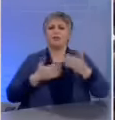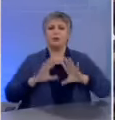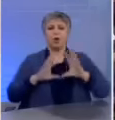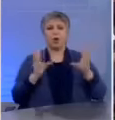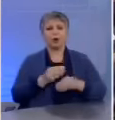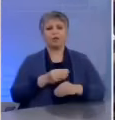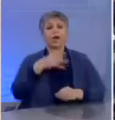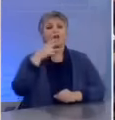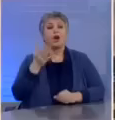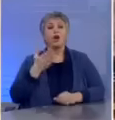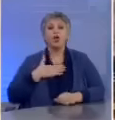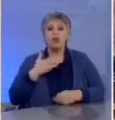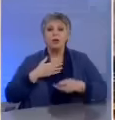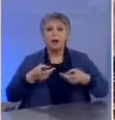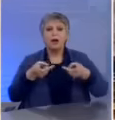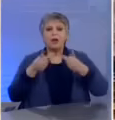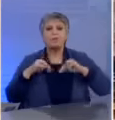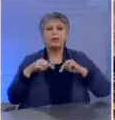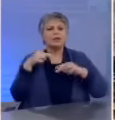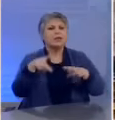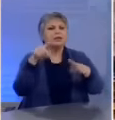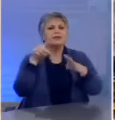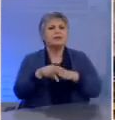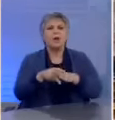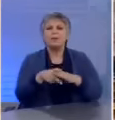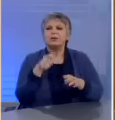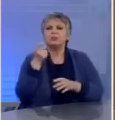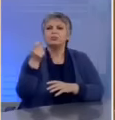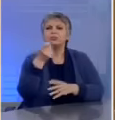απαντήσεις για αυτό το πάρτι που διεξήχθη στην πλάτη του.